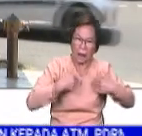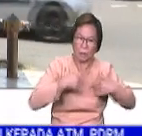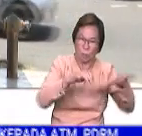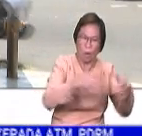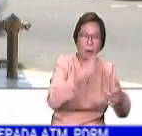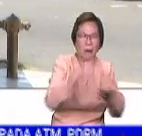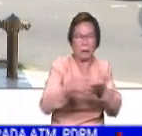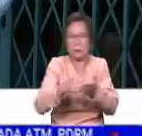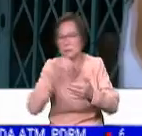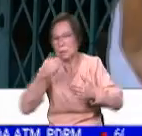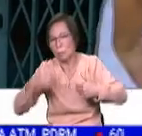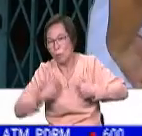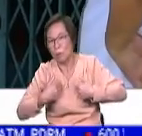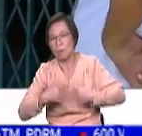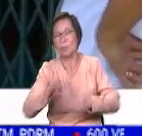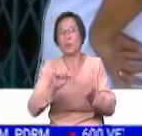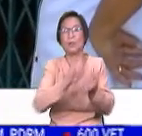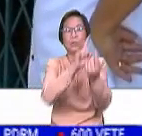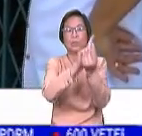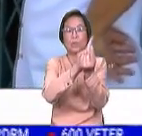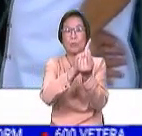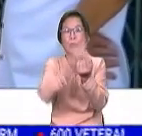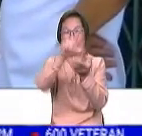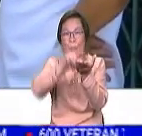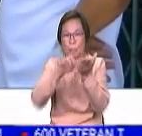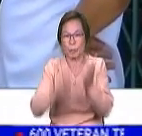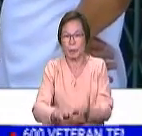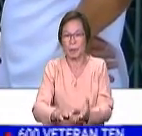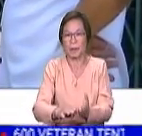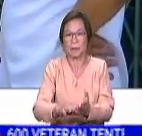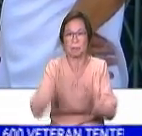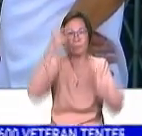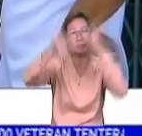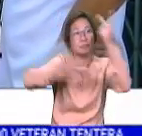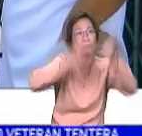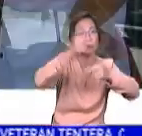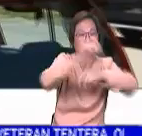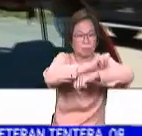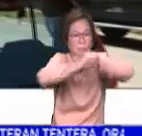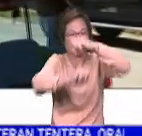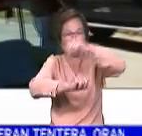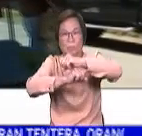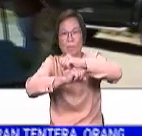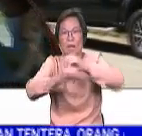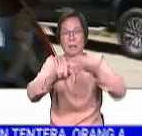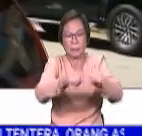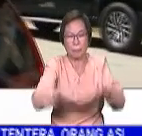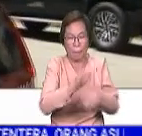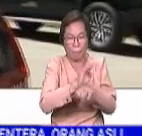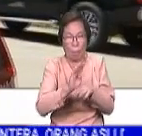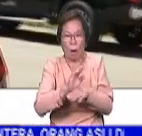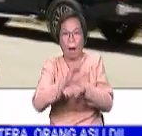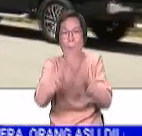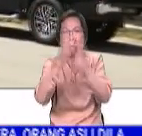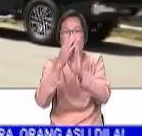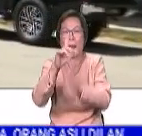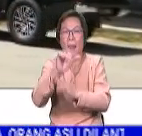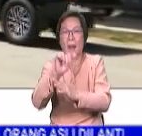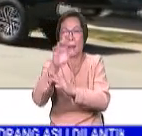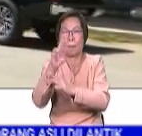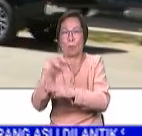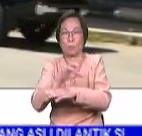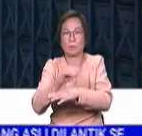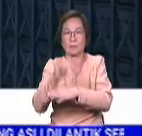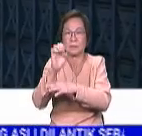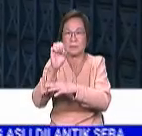tidak dapat dilaksanakan suhaimi-di media ketika meninjau keadaan infrastruktur di kawasan komersial di Bandar labok dan sibuk